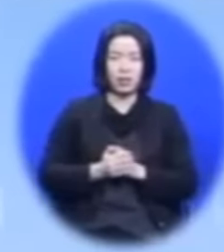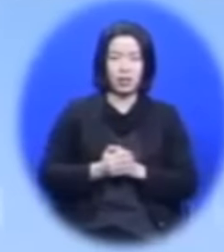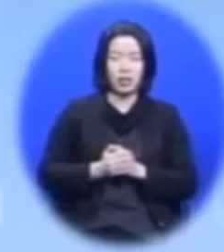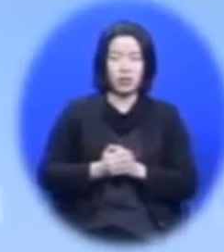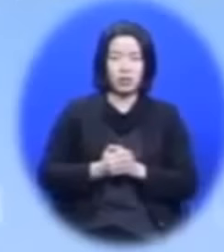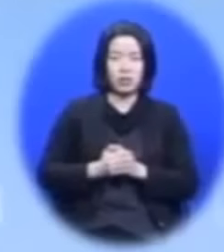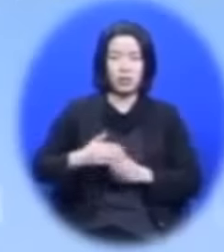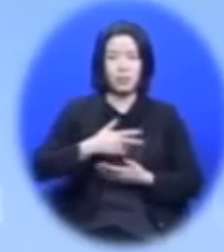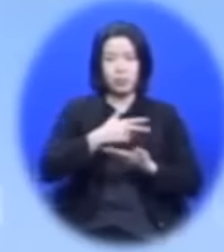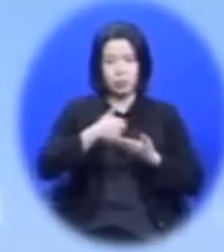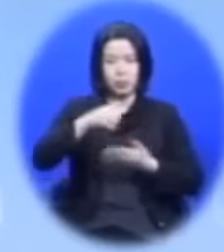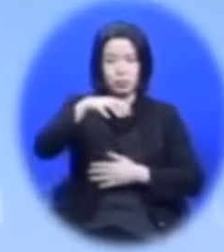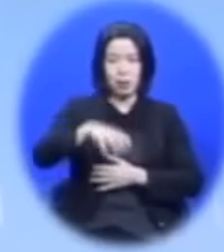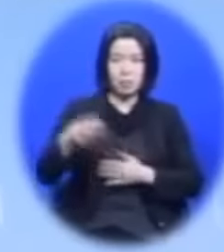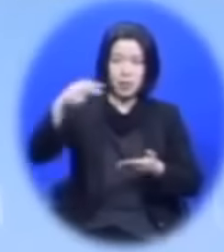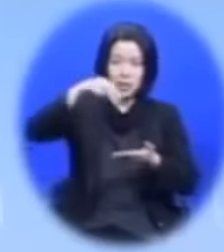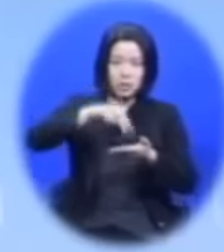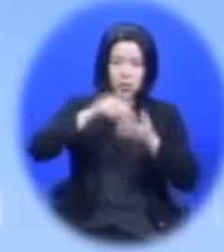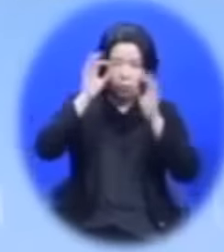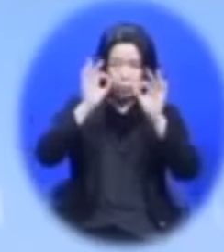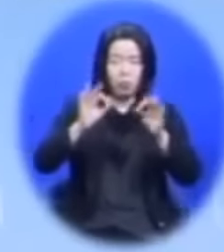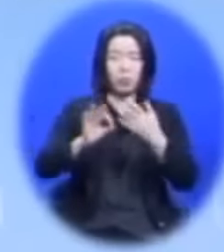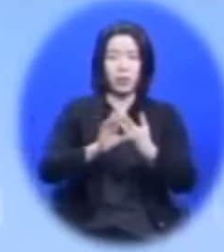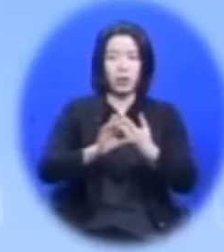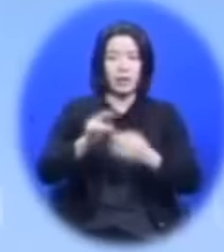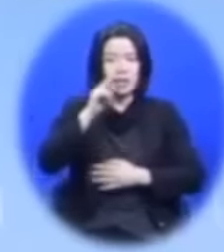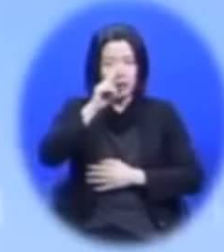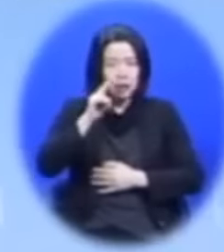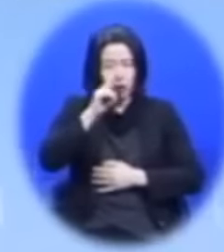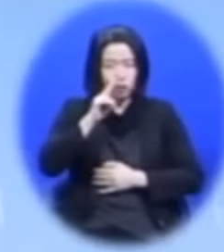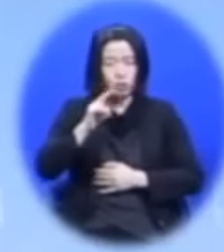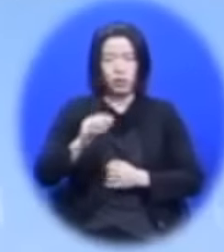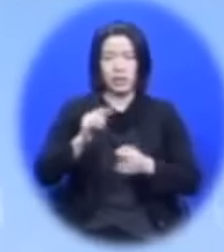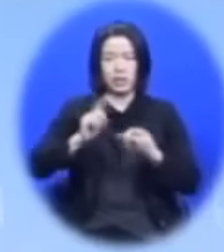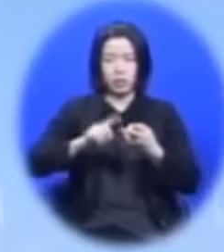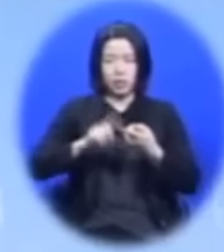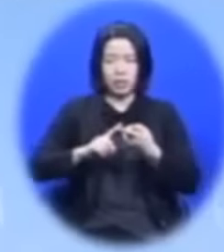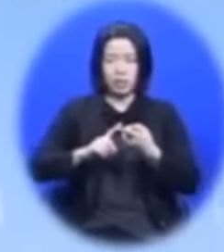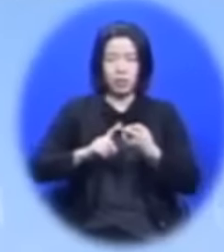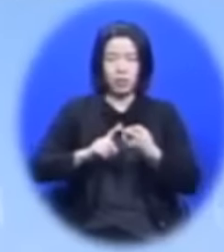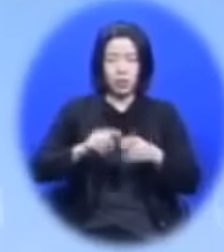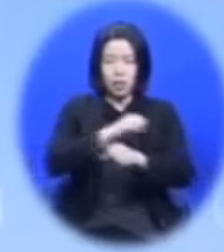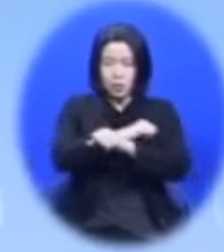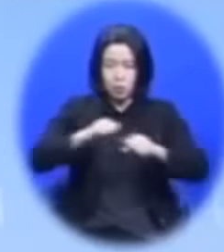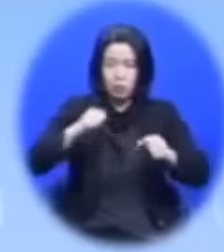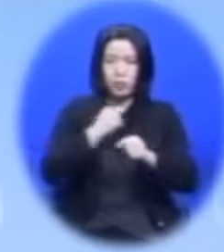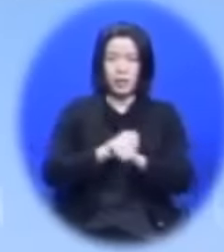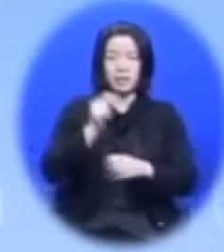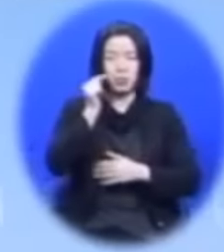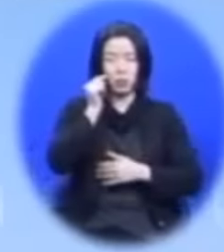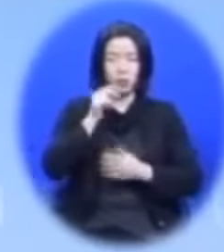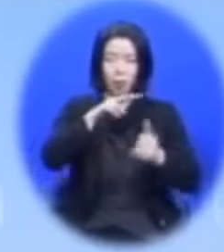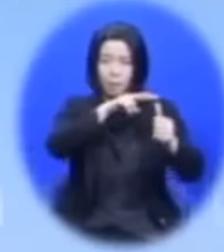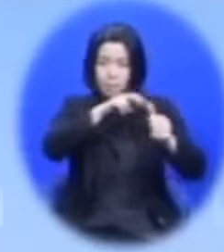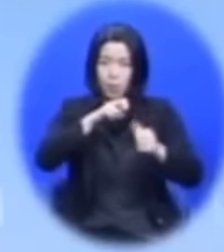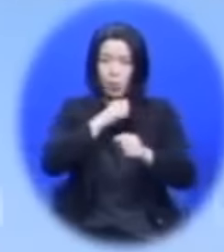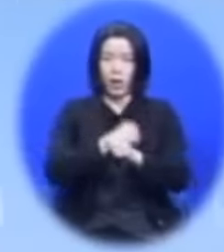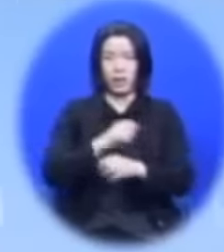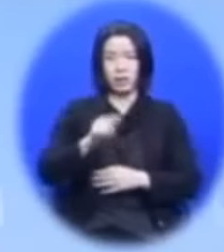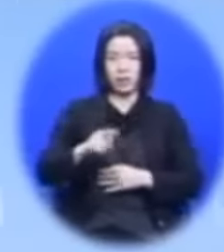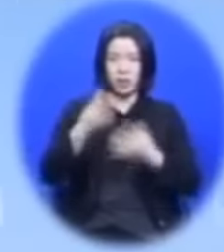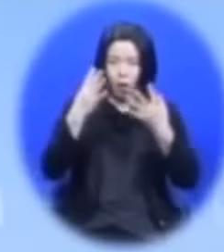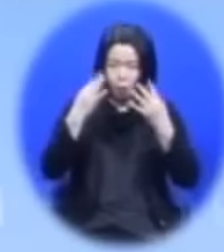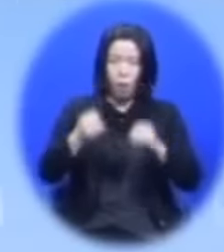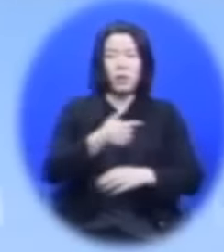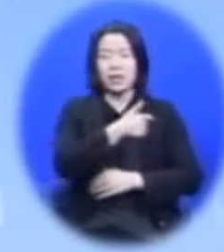우리가 주님 앞에 서 보면 그러면 질투하는 것과 시기하는 것과 용서하지 못한 것과 미워하는 것이